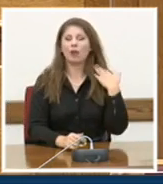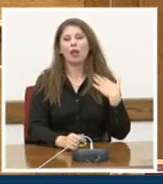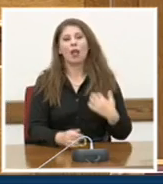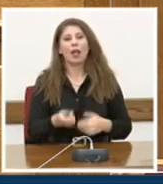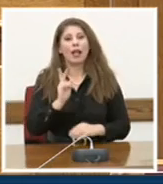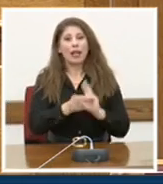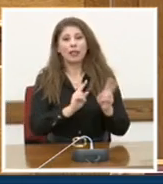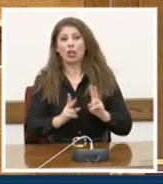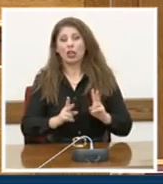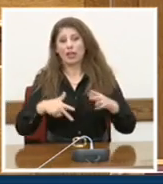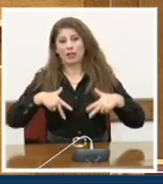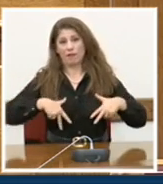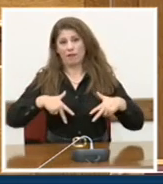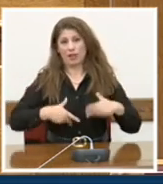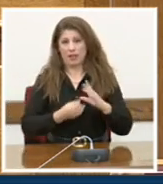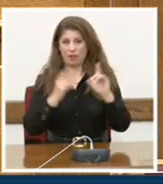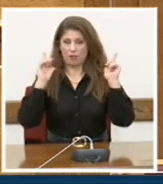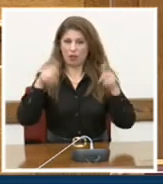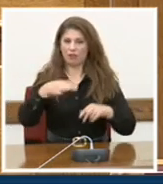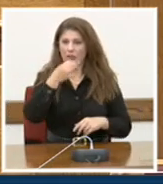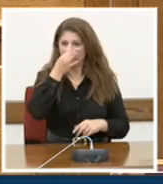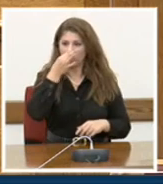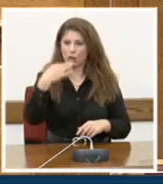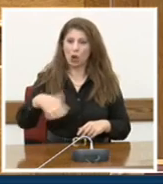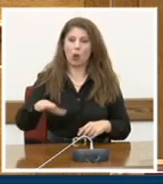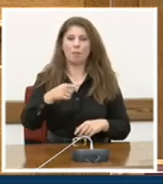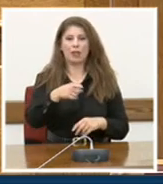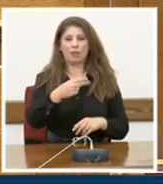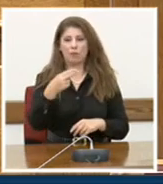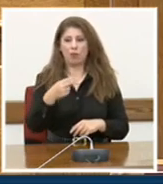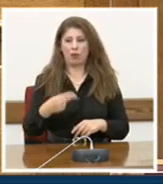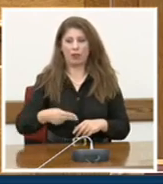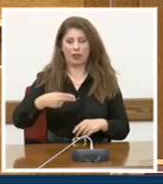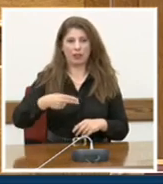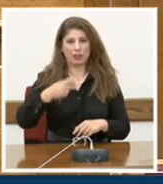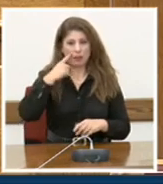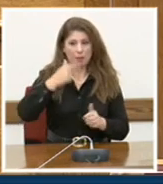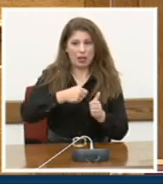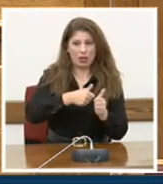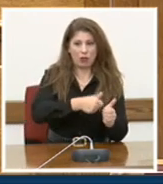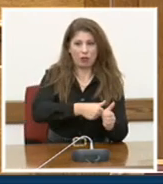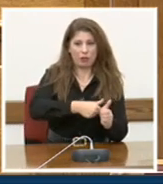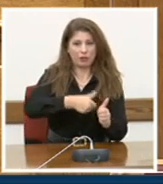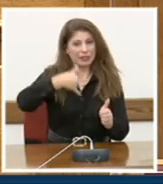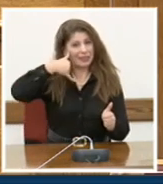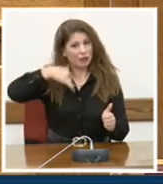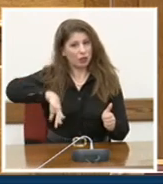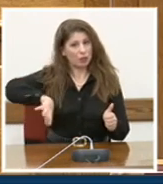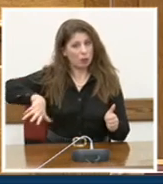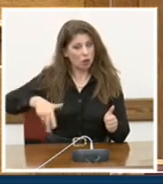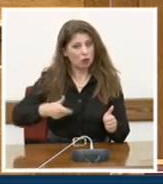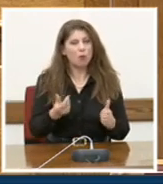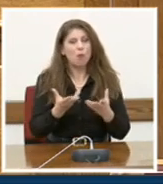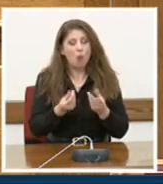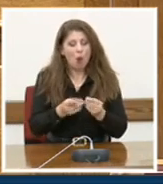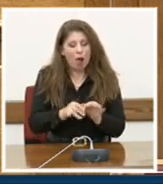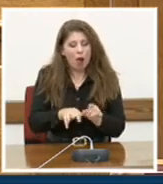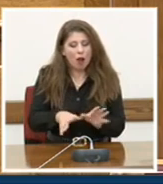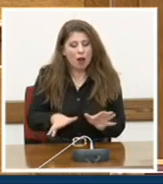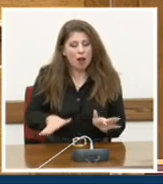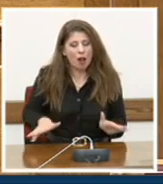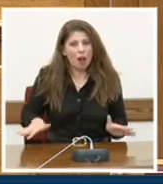Δημοκρατίας για αυτή τη βρώμικη υπόθεση των παρακολουθήσεων και υποκλοπών, με τα πολλά πλοκάμια που όλα